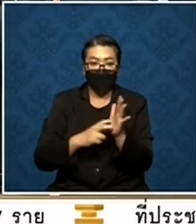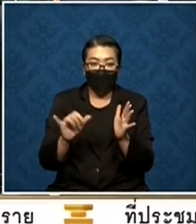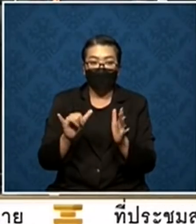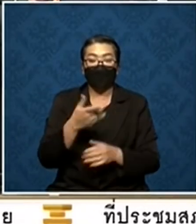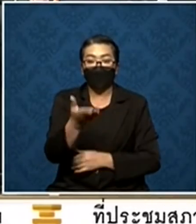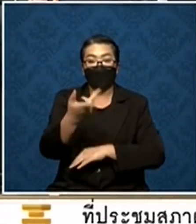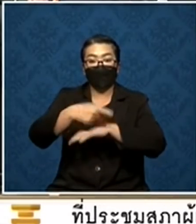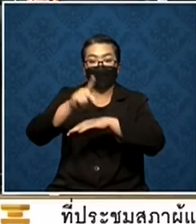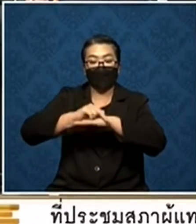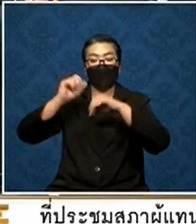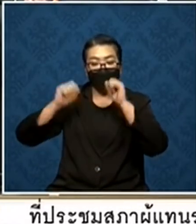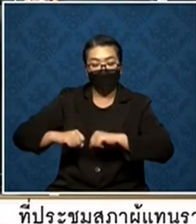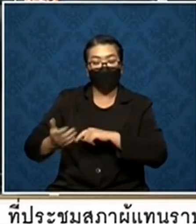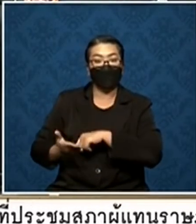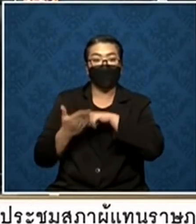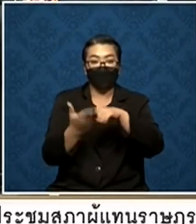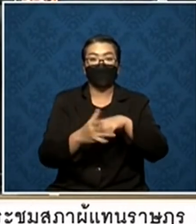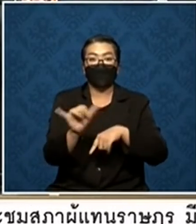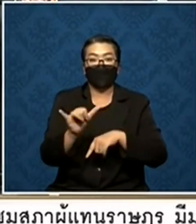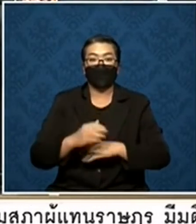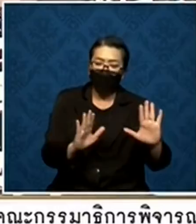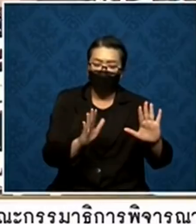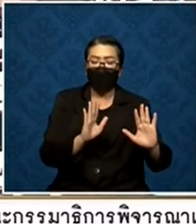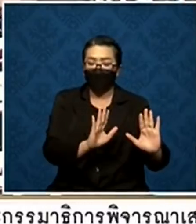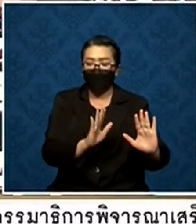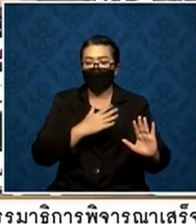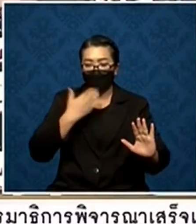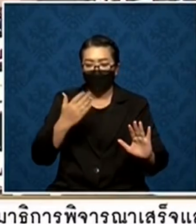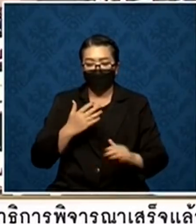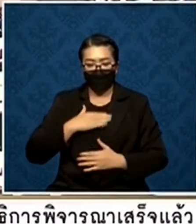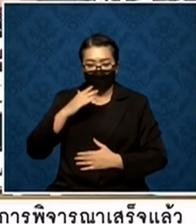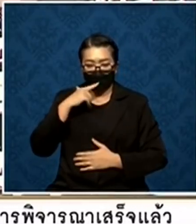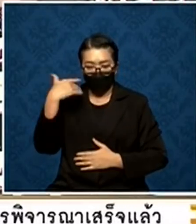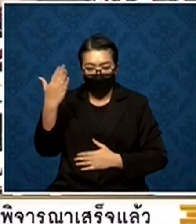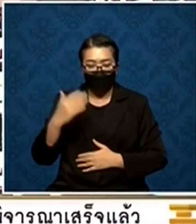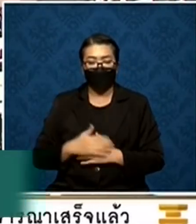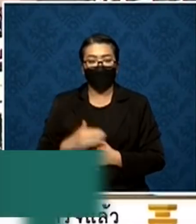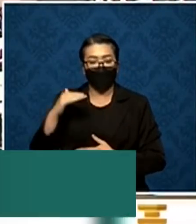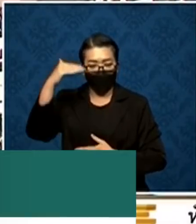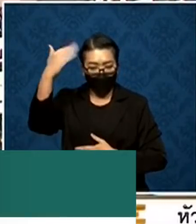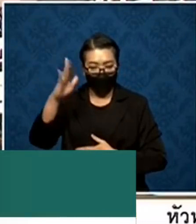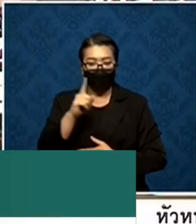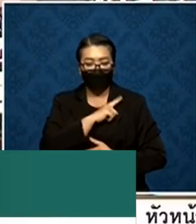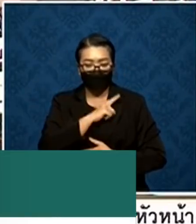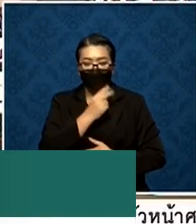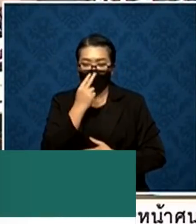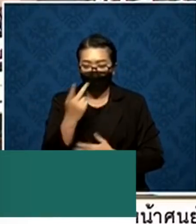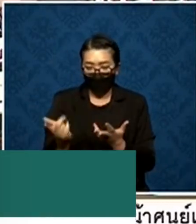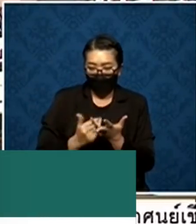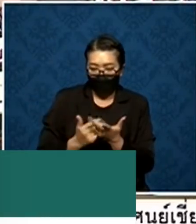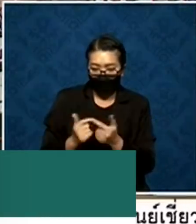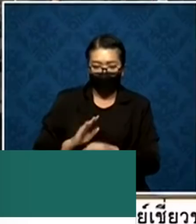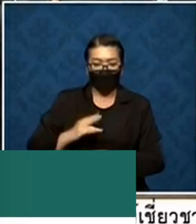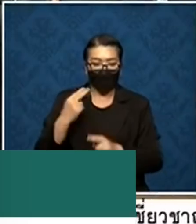ของในส่วนของทางรัฐบาลเนี่ยใช้วิธีการนะครับไม่อยู่ในองค์ประชุมไม่อยู่ในห้องประชุมสภาแล้วก็ไม่ร่วมแสดงตนอันนี้